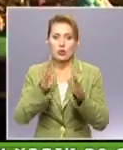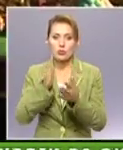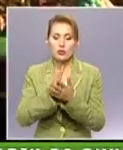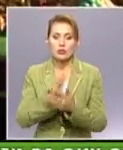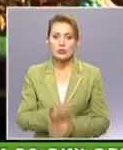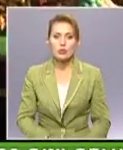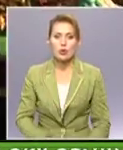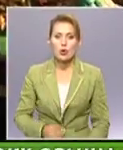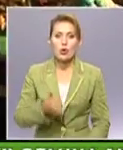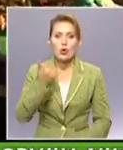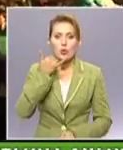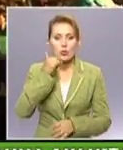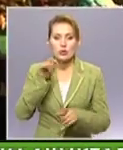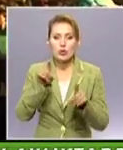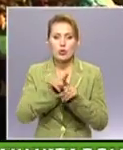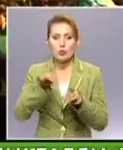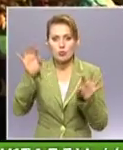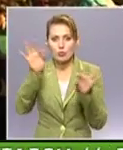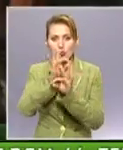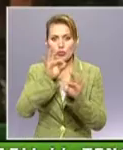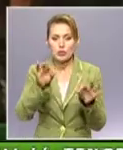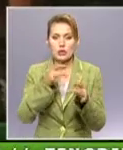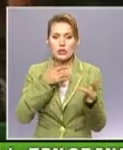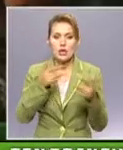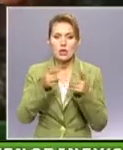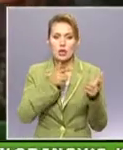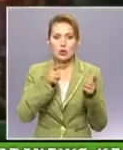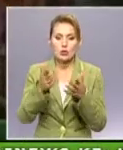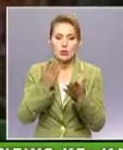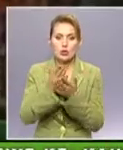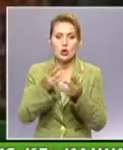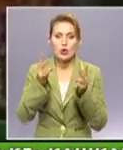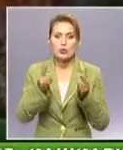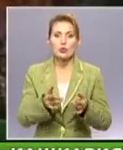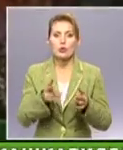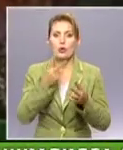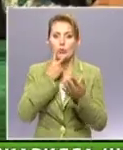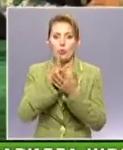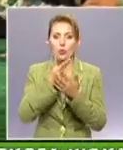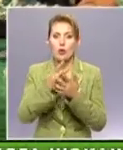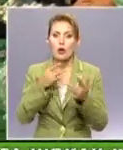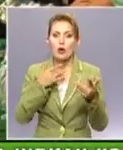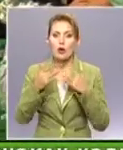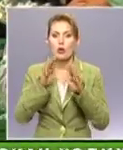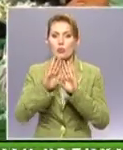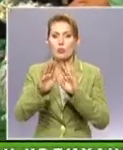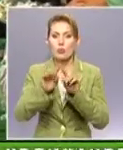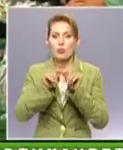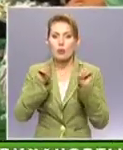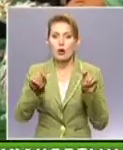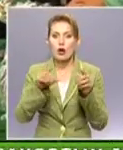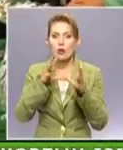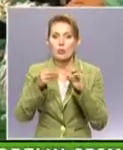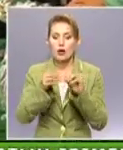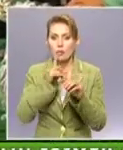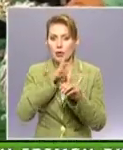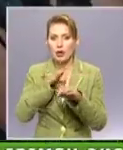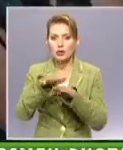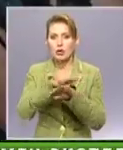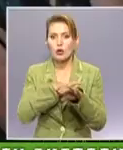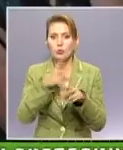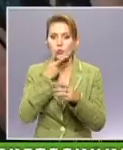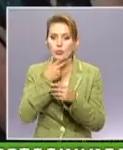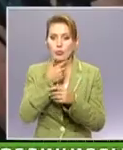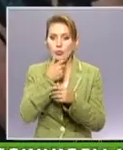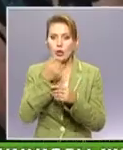ұйғыр музыкалық комедия театры кезекті дайындық үстінде. Дәл осы трагедиялық қойылым жаңа маусымның шымылдығын ашпақ. Бүгін зиялы қауым туындыны